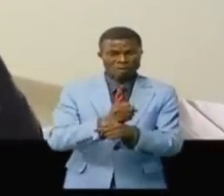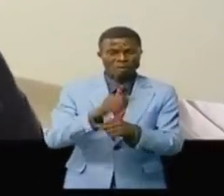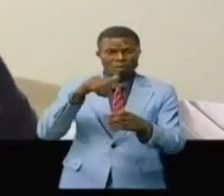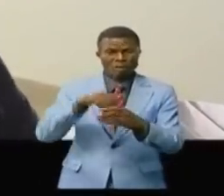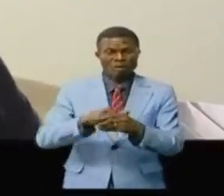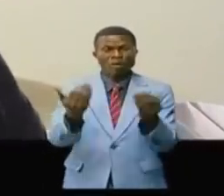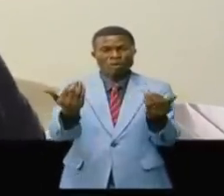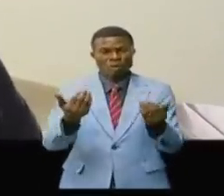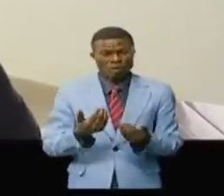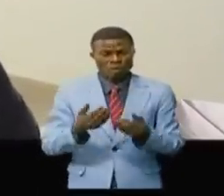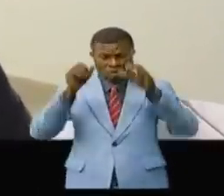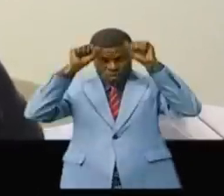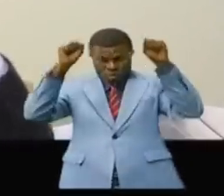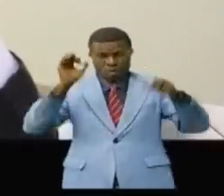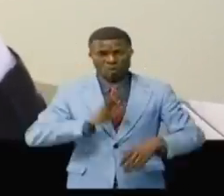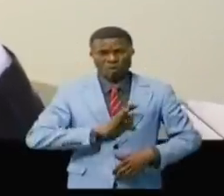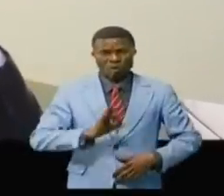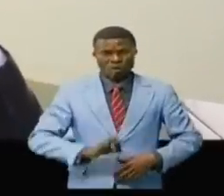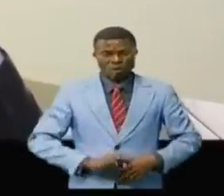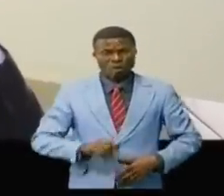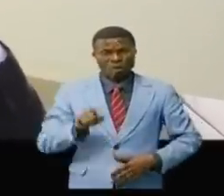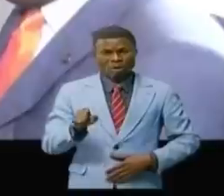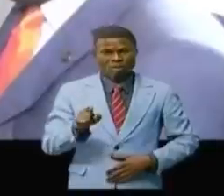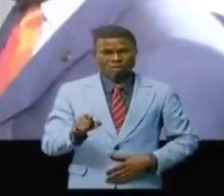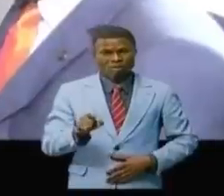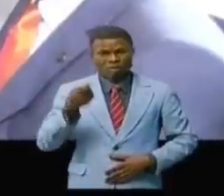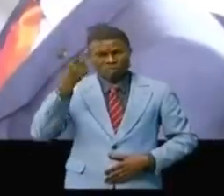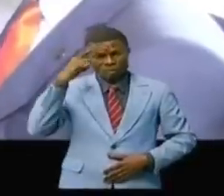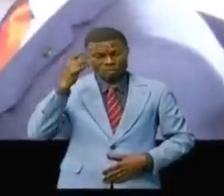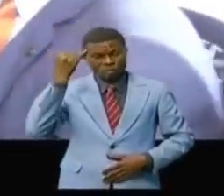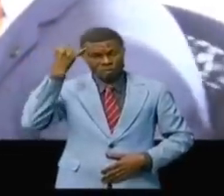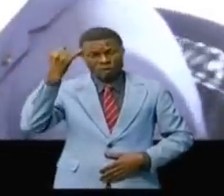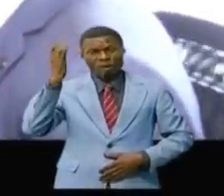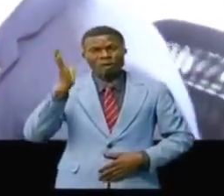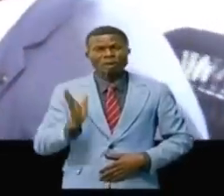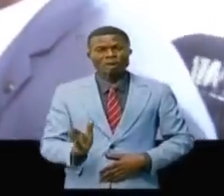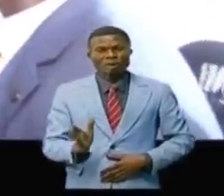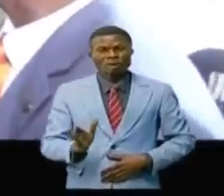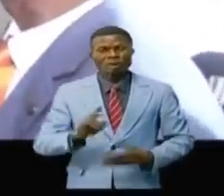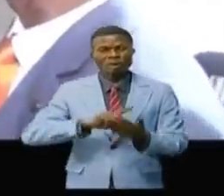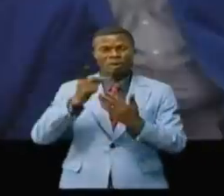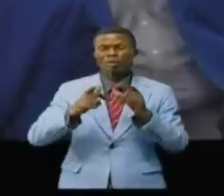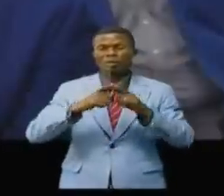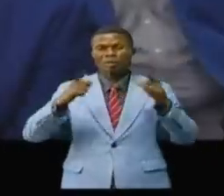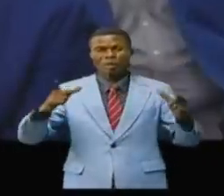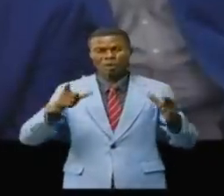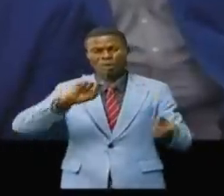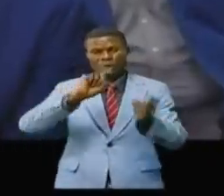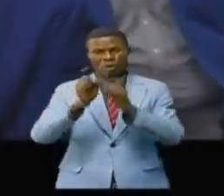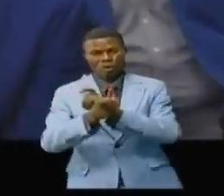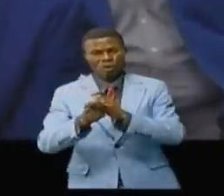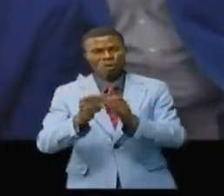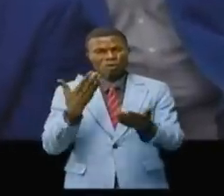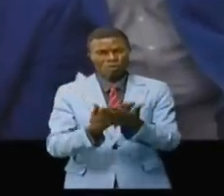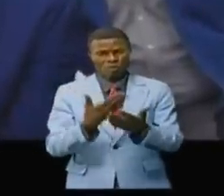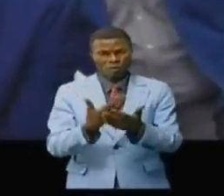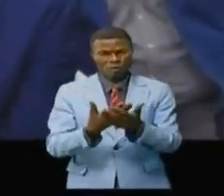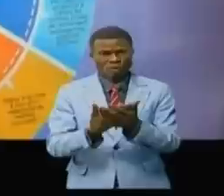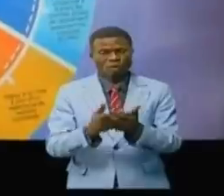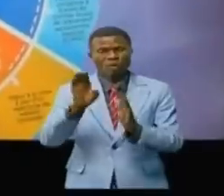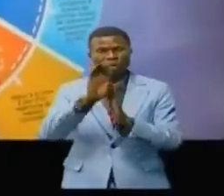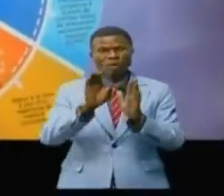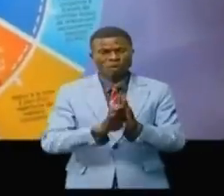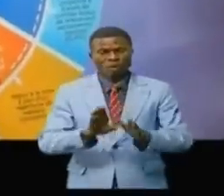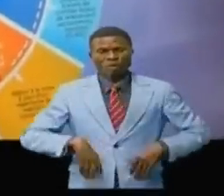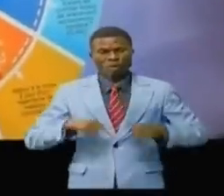la volonté du président de la République Félix-Antoine Tshisekedi, initiateur de ce vaste programme, d'améliorer à court terme les conditions